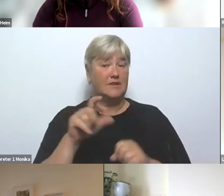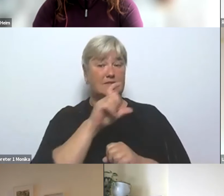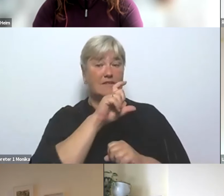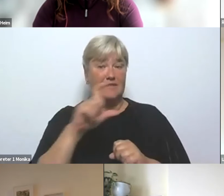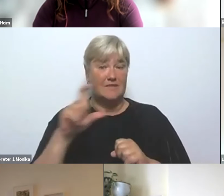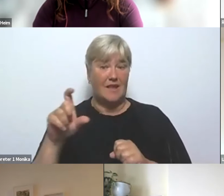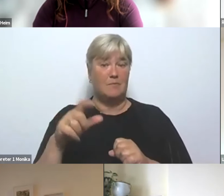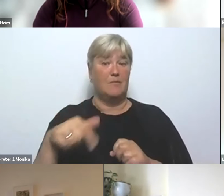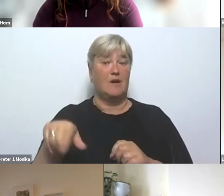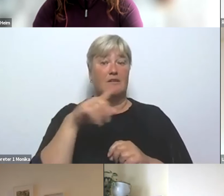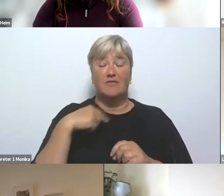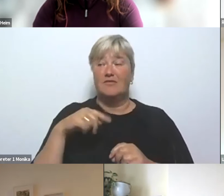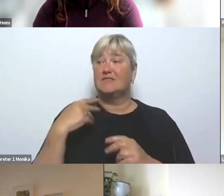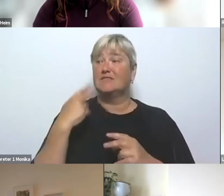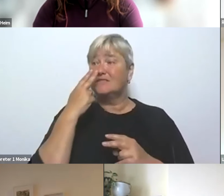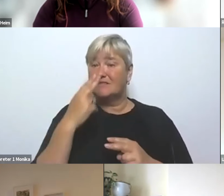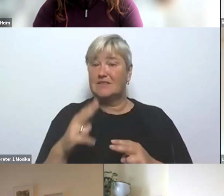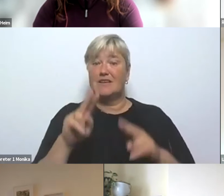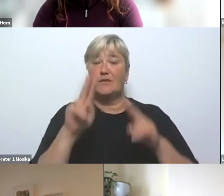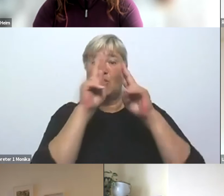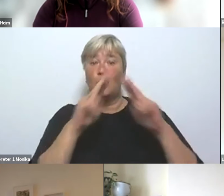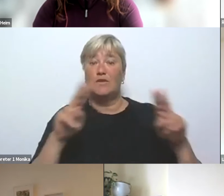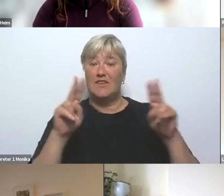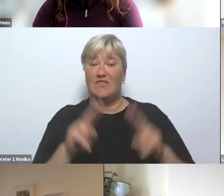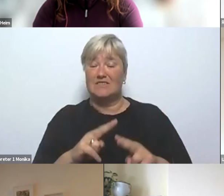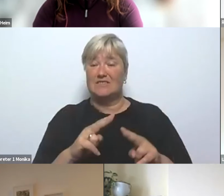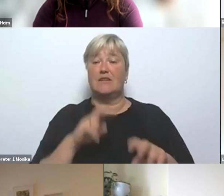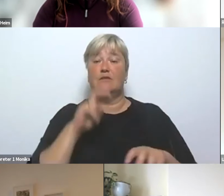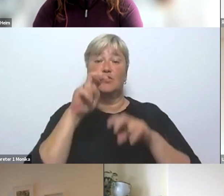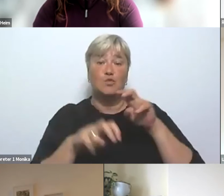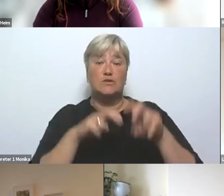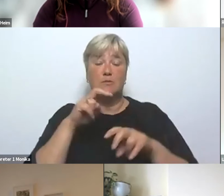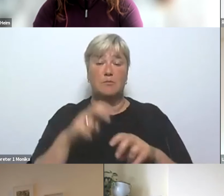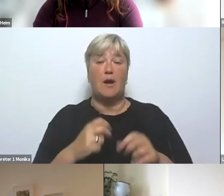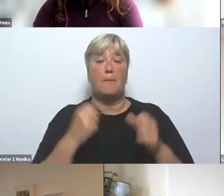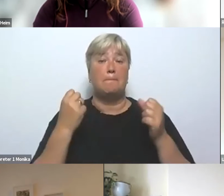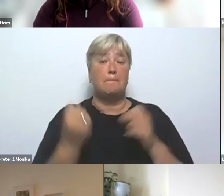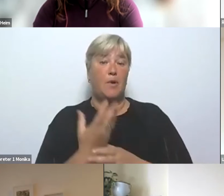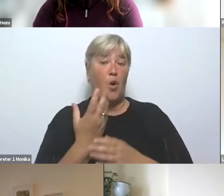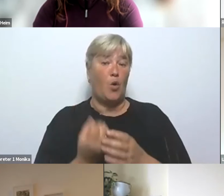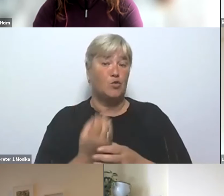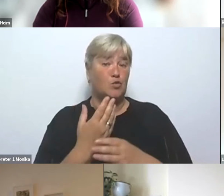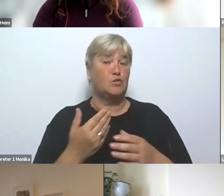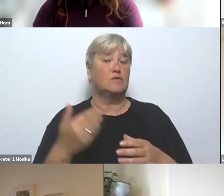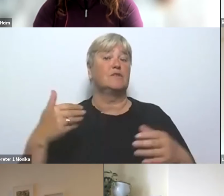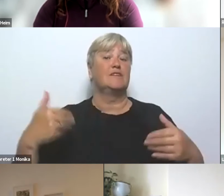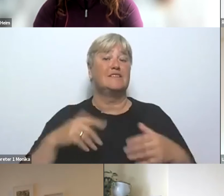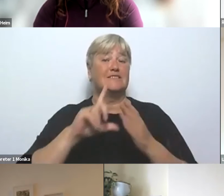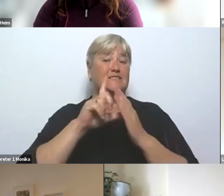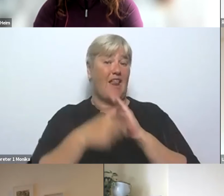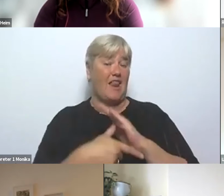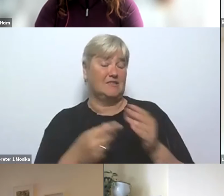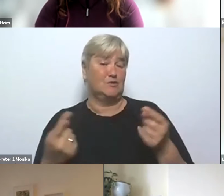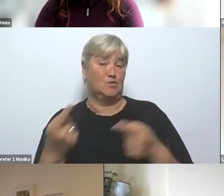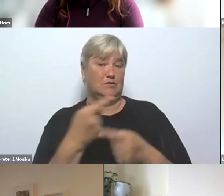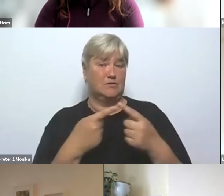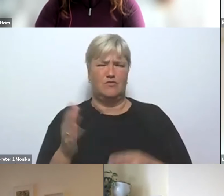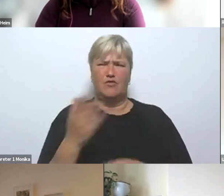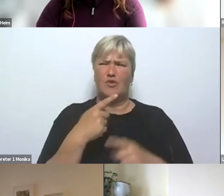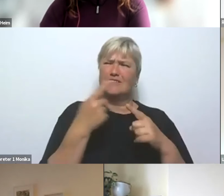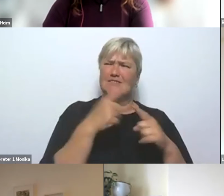Potenzial universell nutzbarer Produkte und Dienstleistungen zu diskutieren. Und die Diskussion vorher hat mich etwas nervös gemacht,